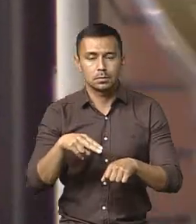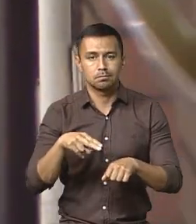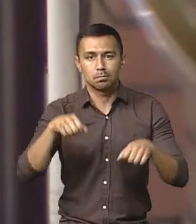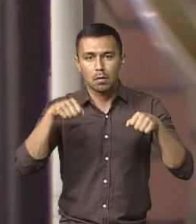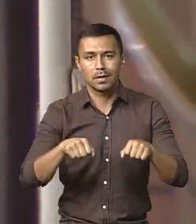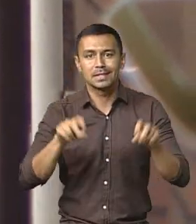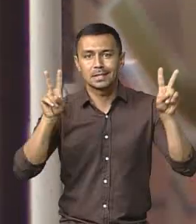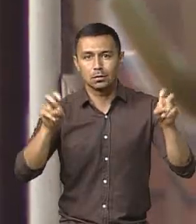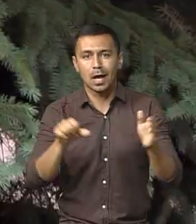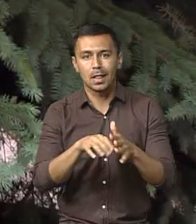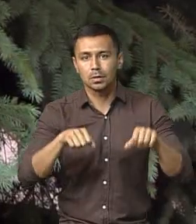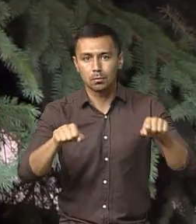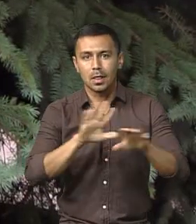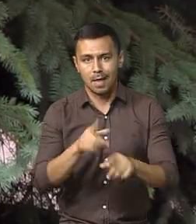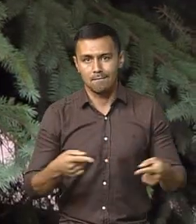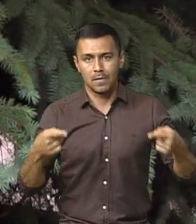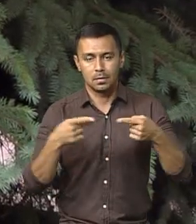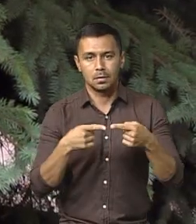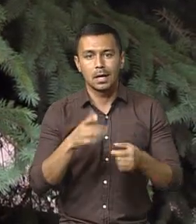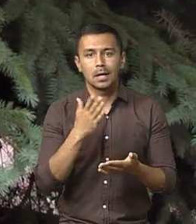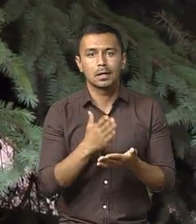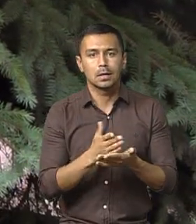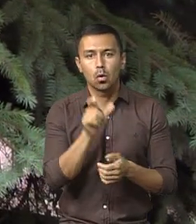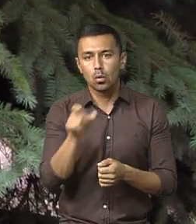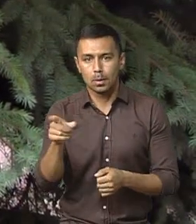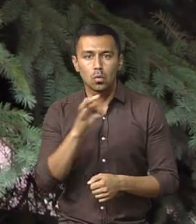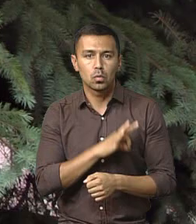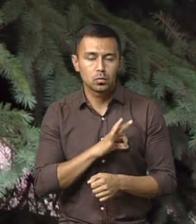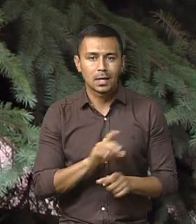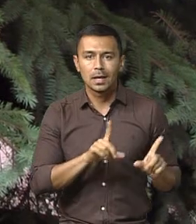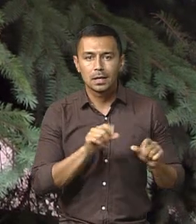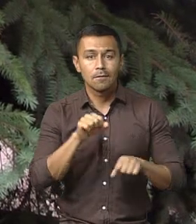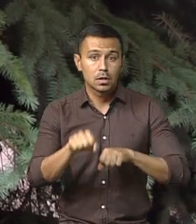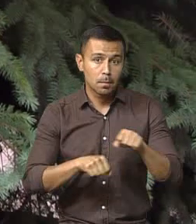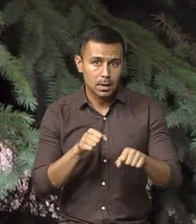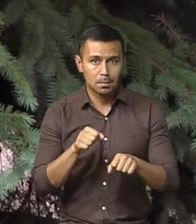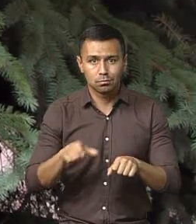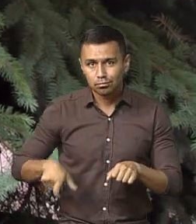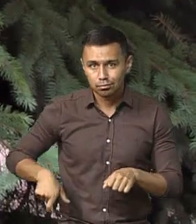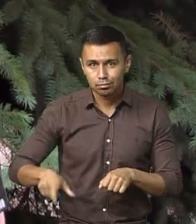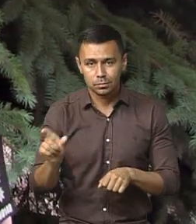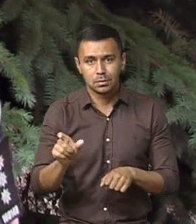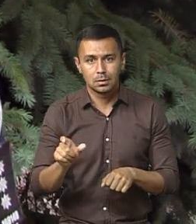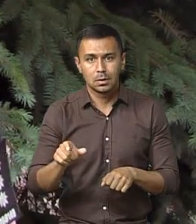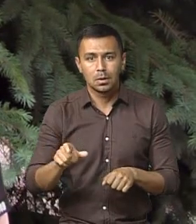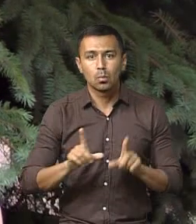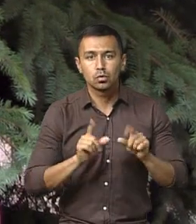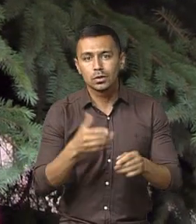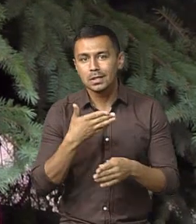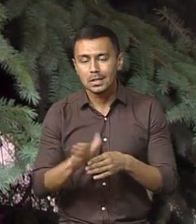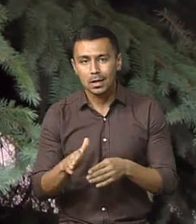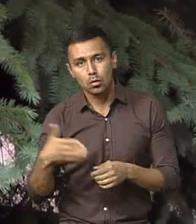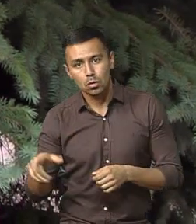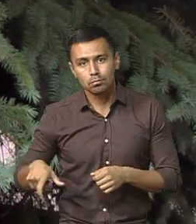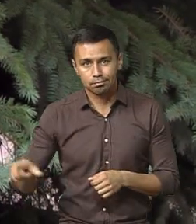статус електросамокатів невизначений. Люди ним користуються, їздять велосипедними доріжками, проїзною частиною, тротуарами та